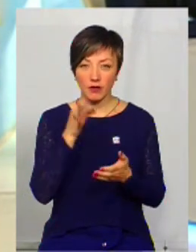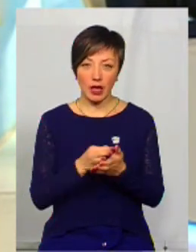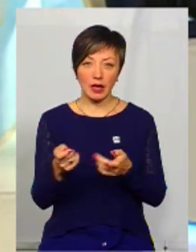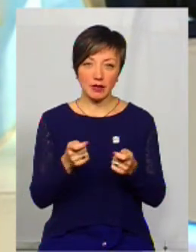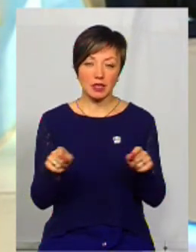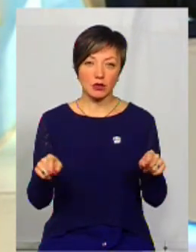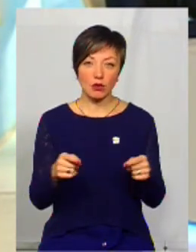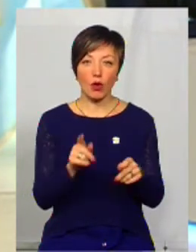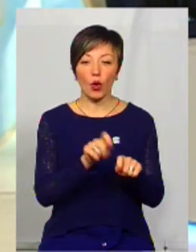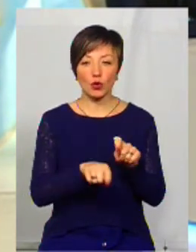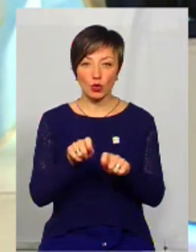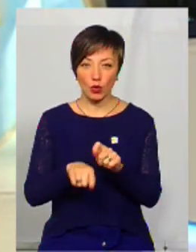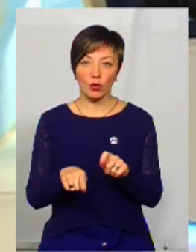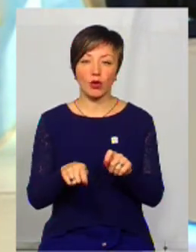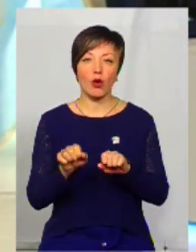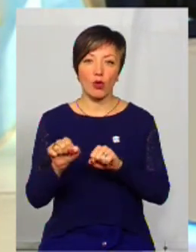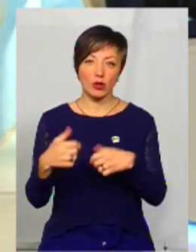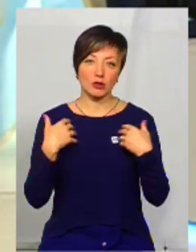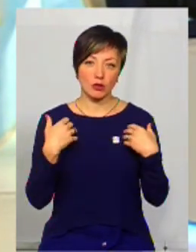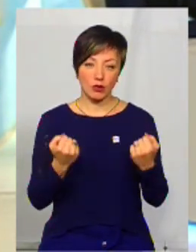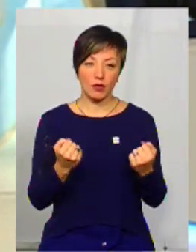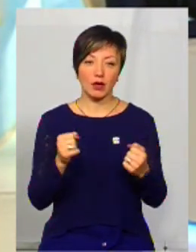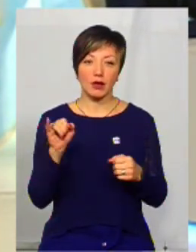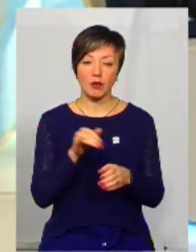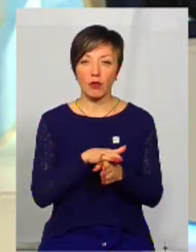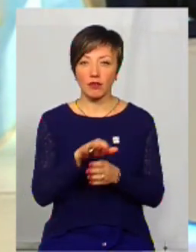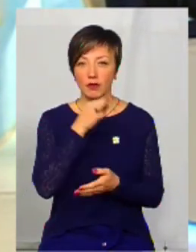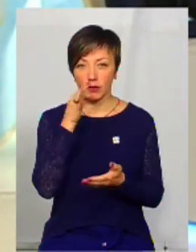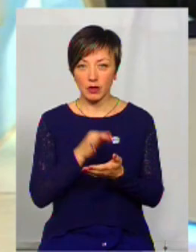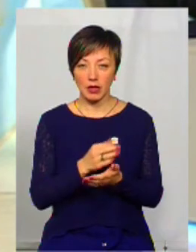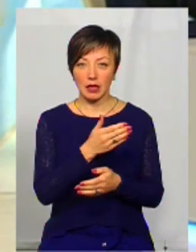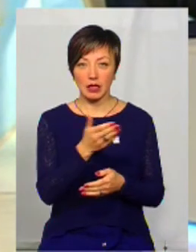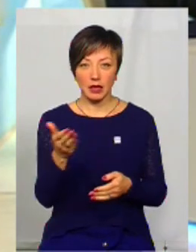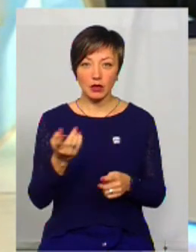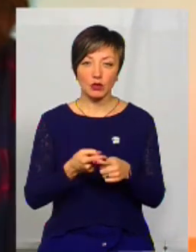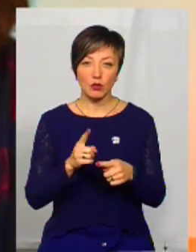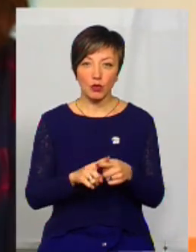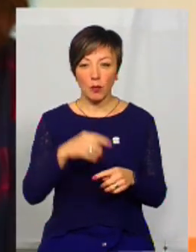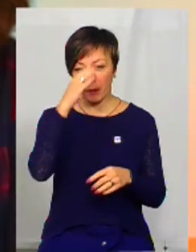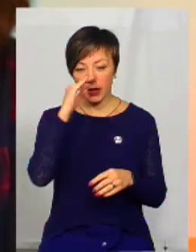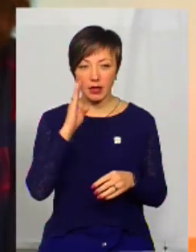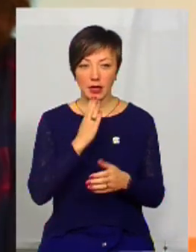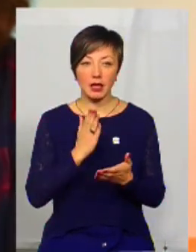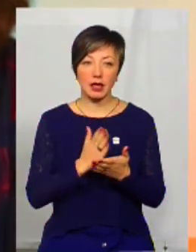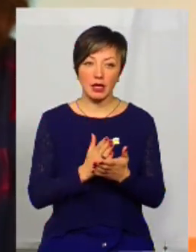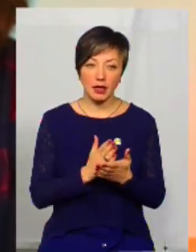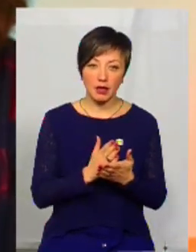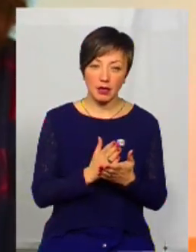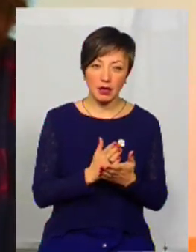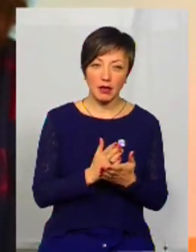і засновник. Контроль – органи охорони здоров'я. І от повна відповідальність на них. І тому оті батьки, які є,